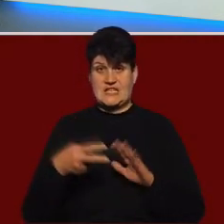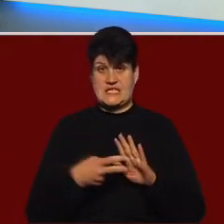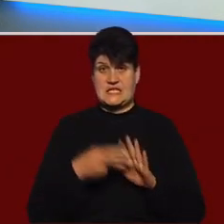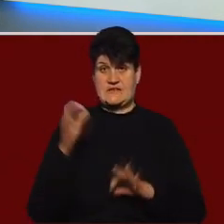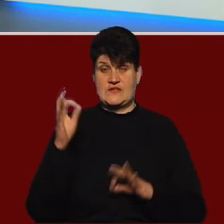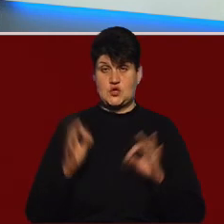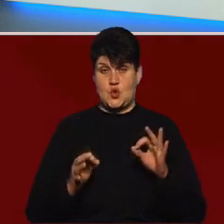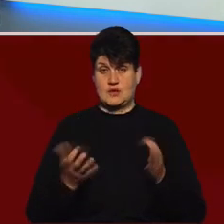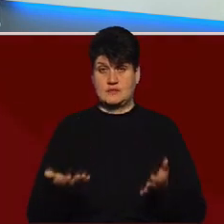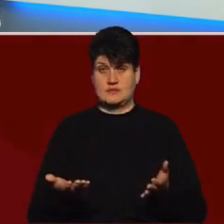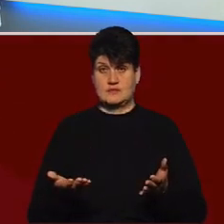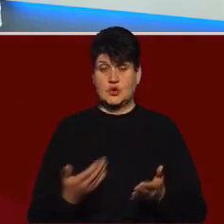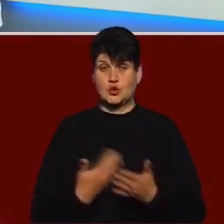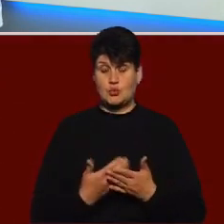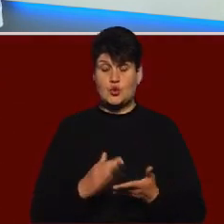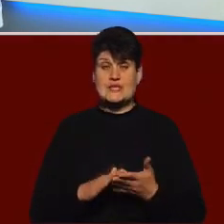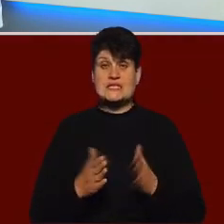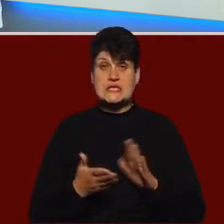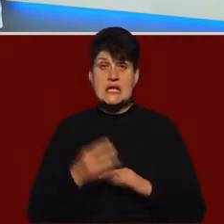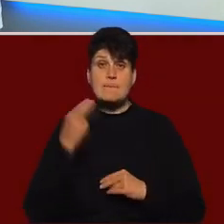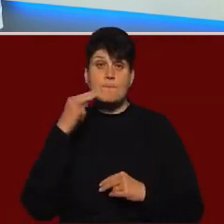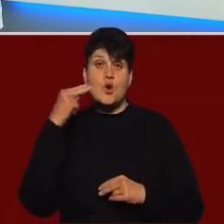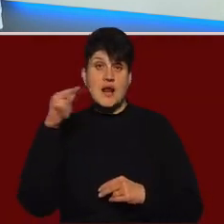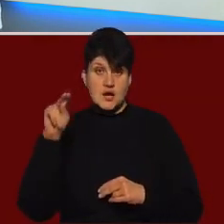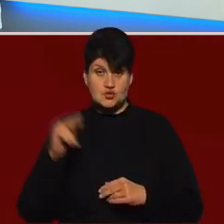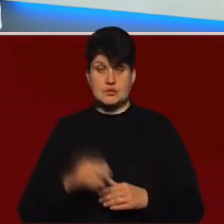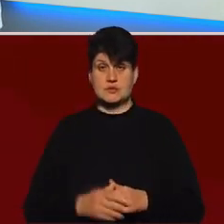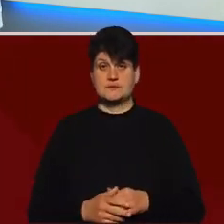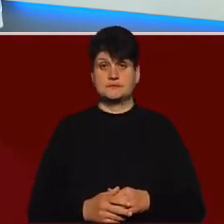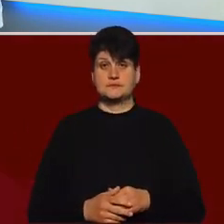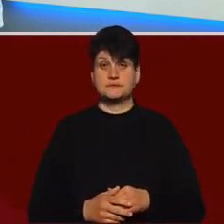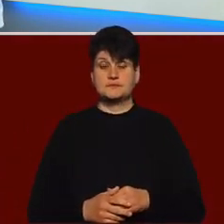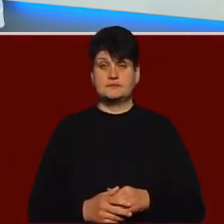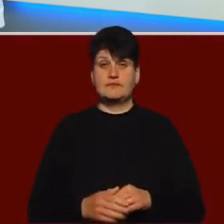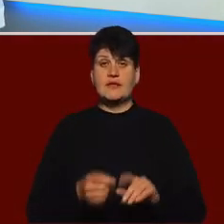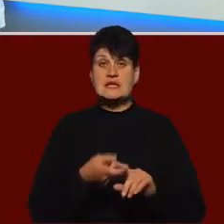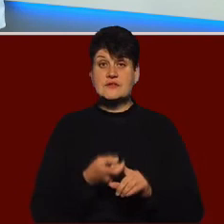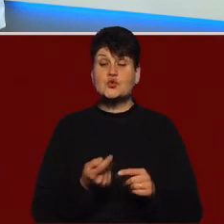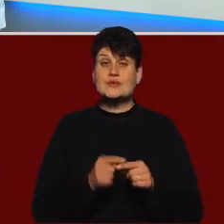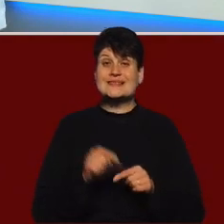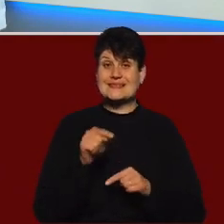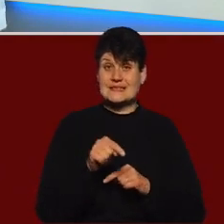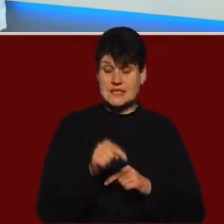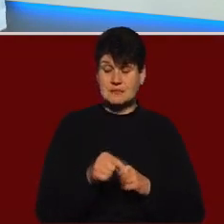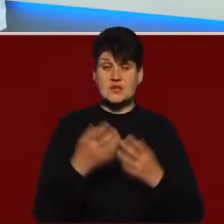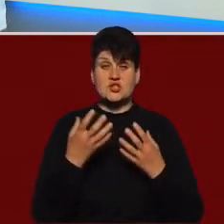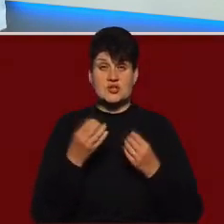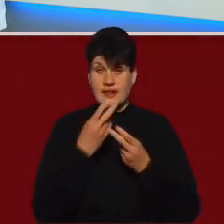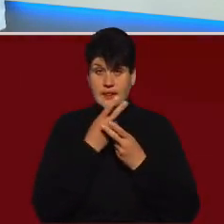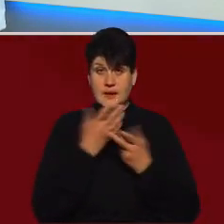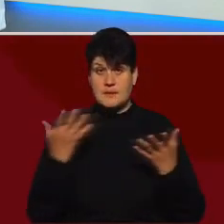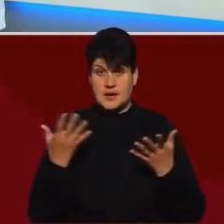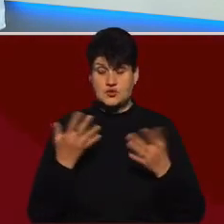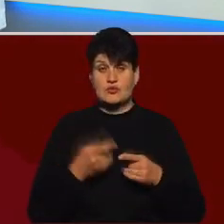Тобто ситуація покращується. В зв'язку з цим ми не бачимо на цей